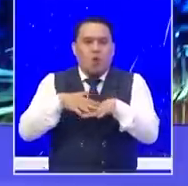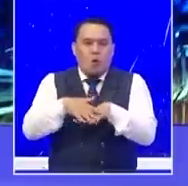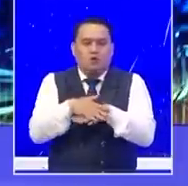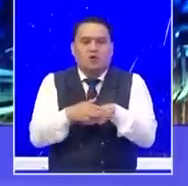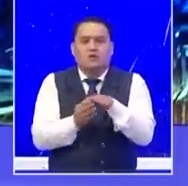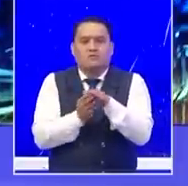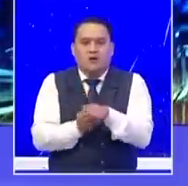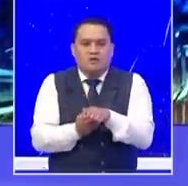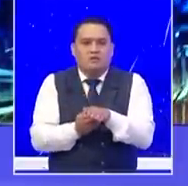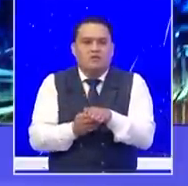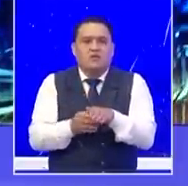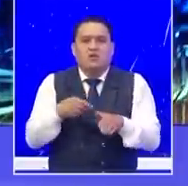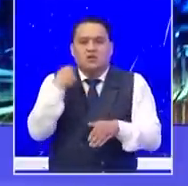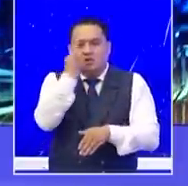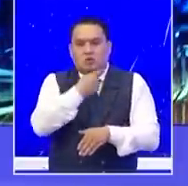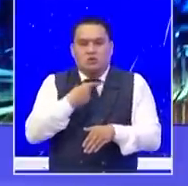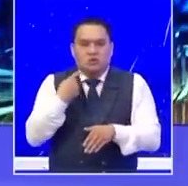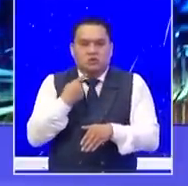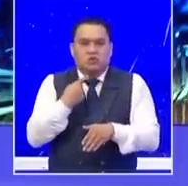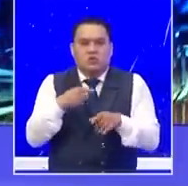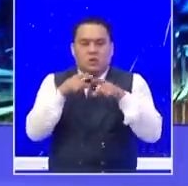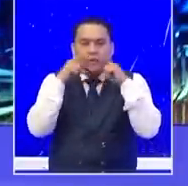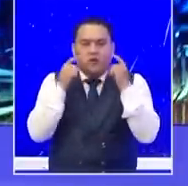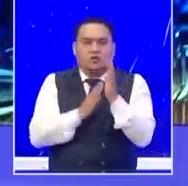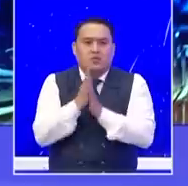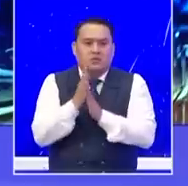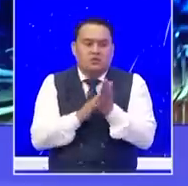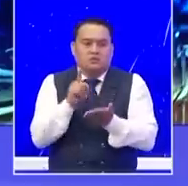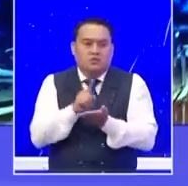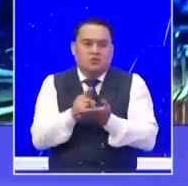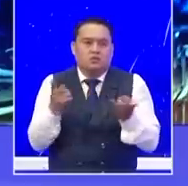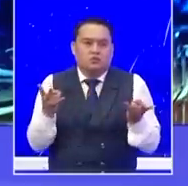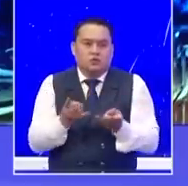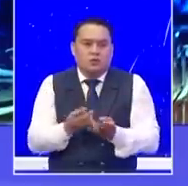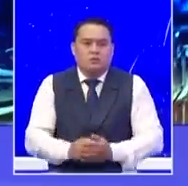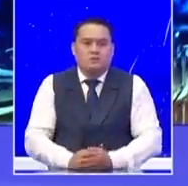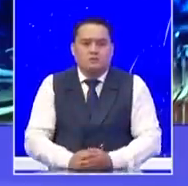не пренебрегать средствами индивидуальной защиты и надеть маски и перчатки.